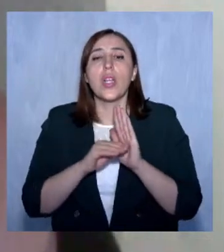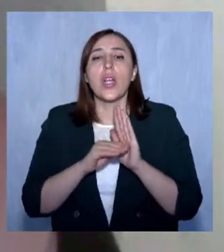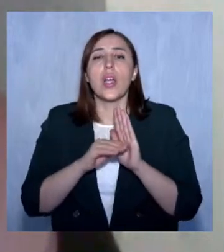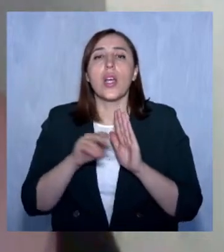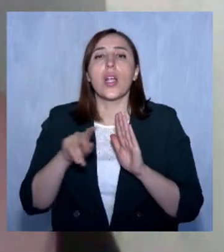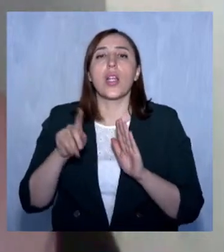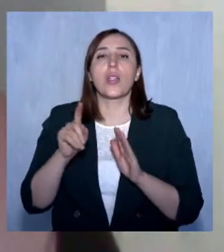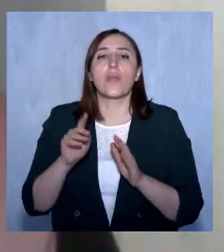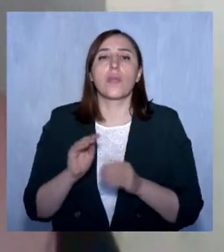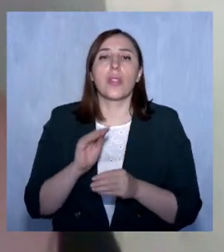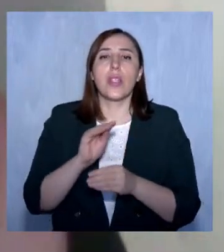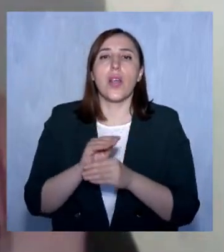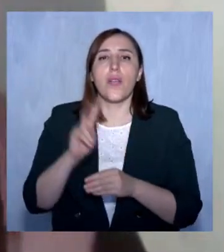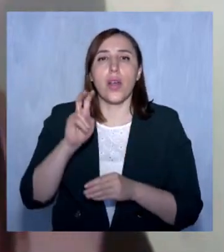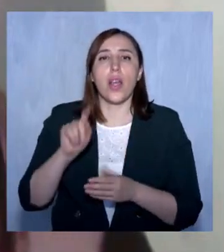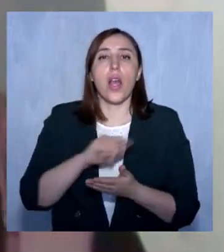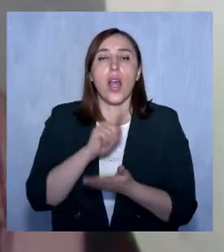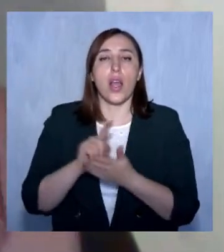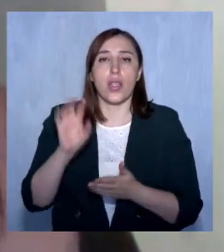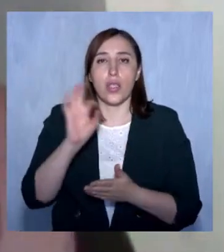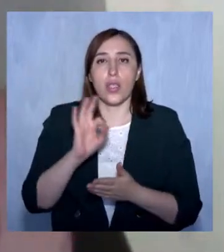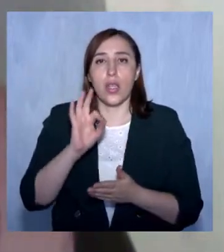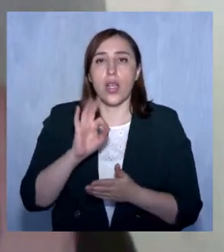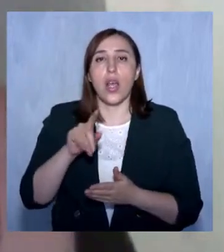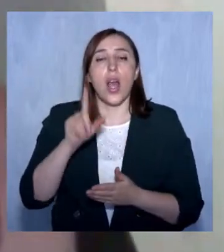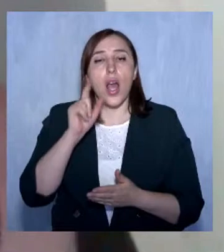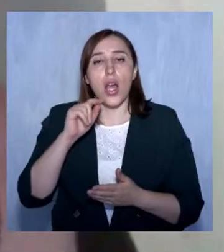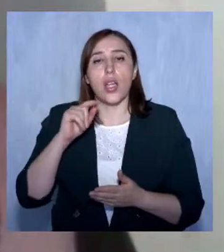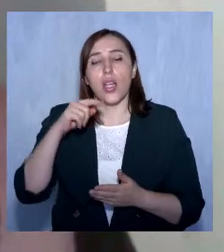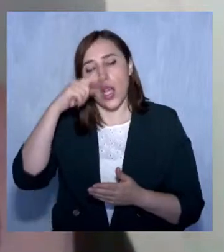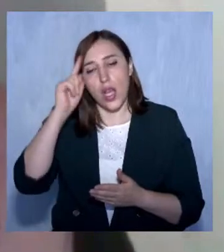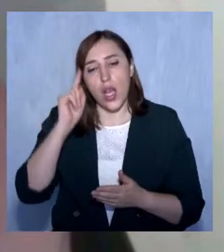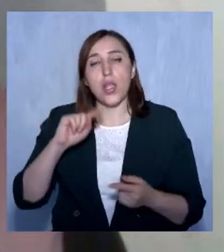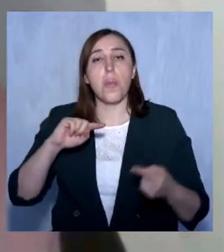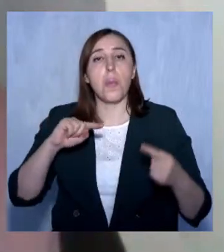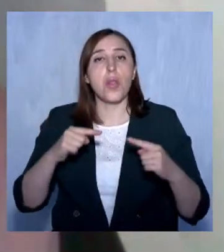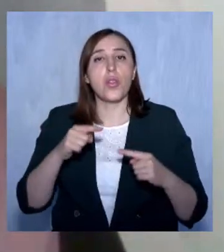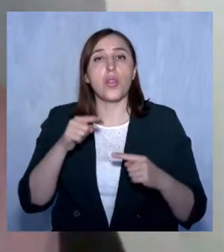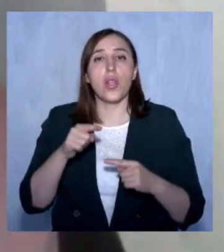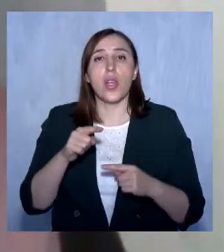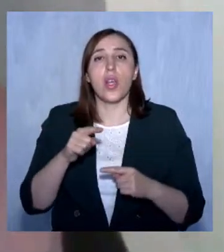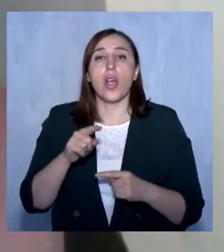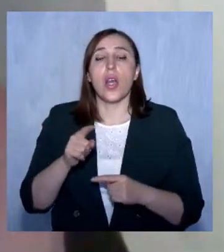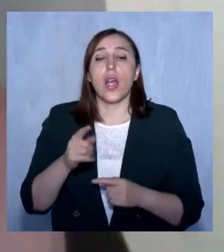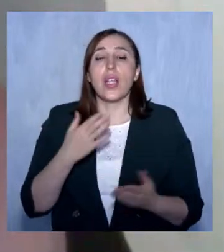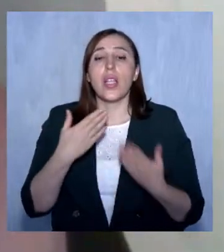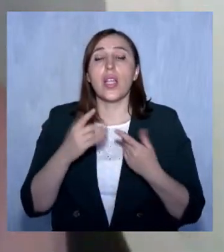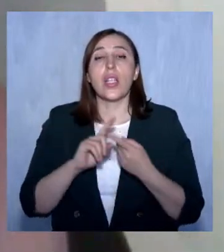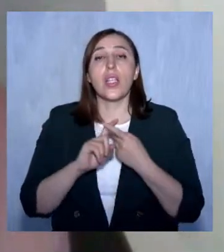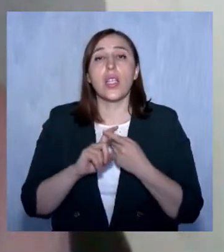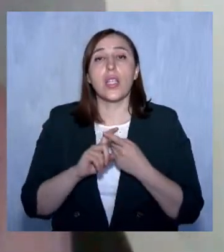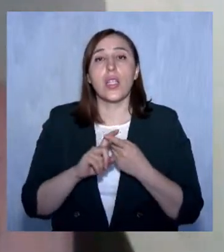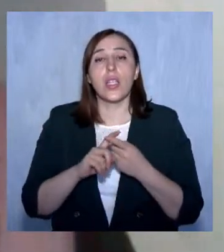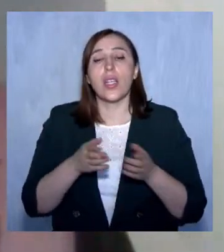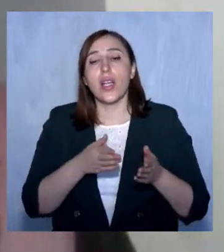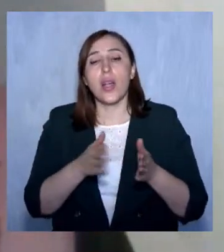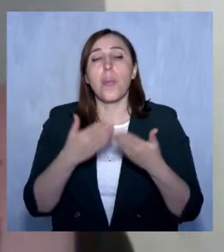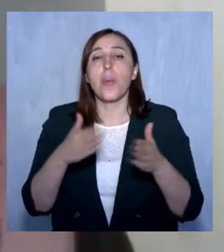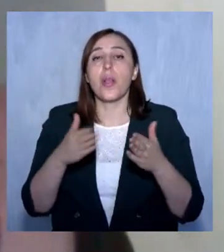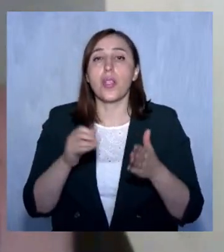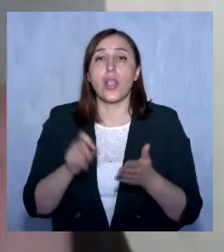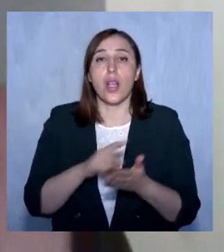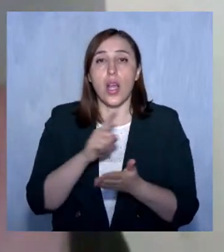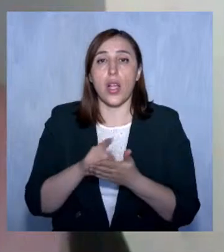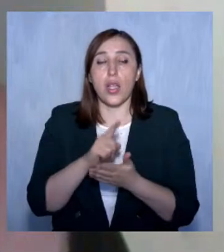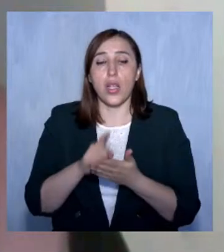որ նրանք ուզում ենցույս տալ հակամարտությունն է Հայստանի և ադրբեջանի միջև, ինչ վերաբերում է հաղորդակցությամիջոսների բացման, այս